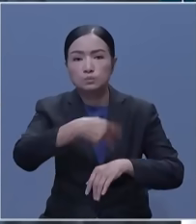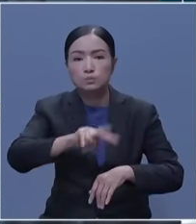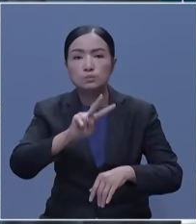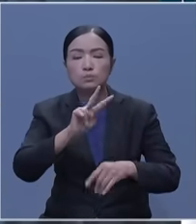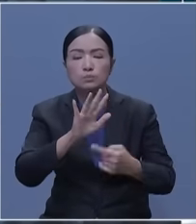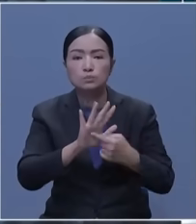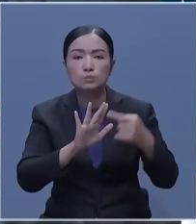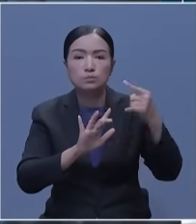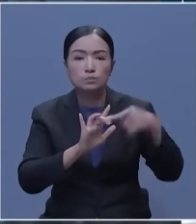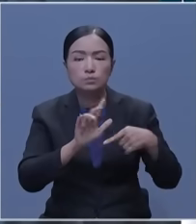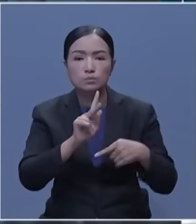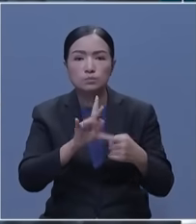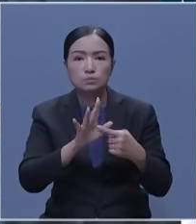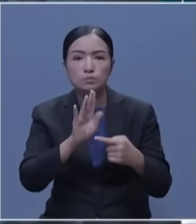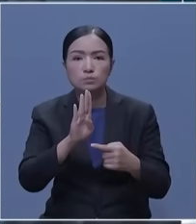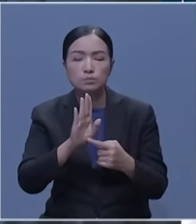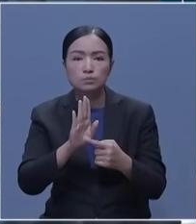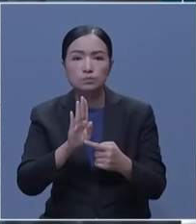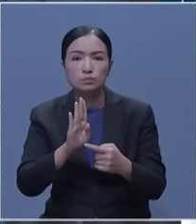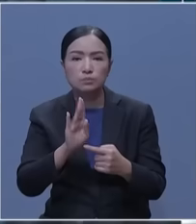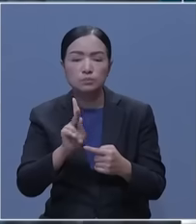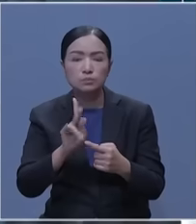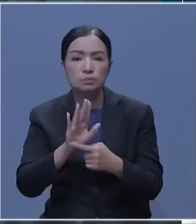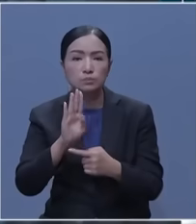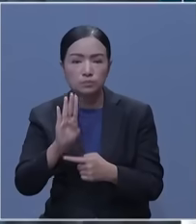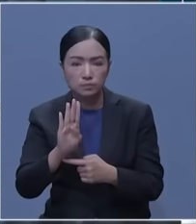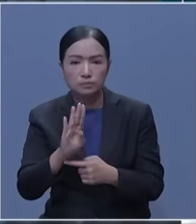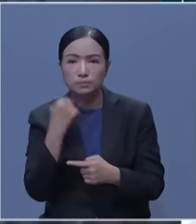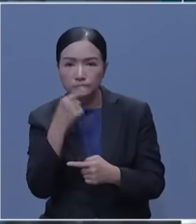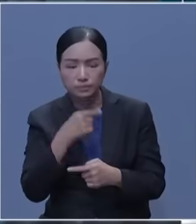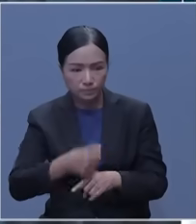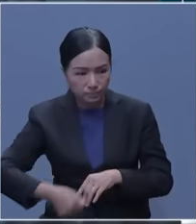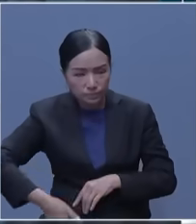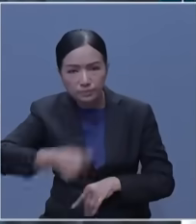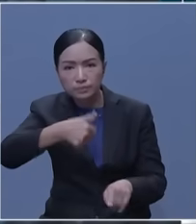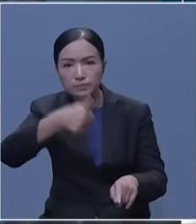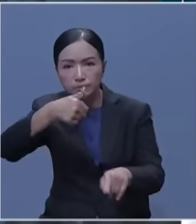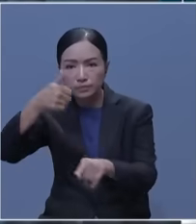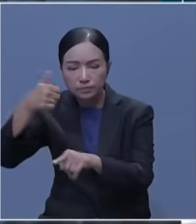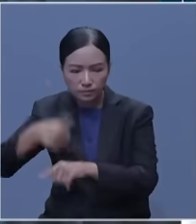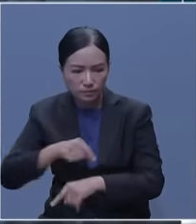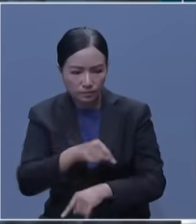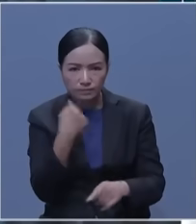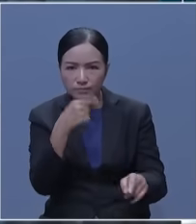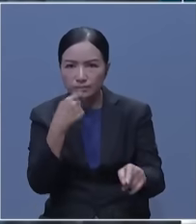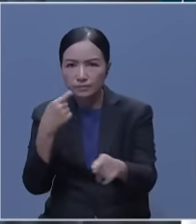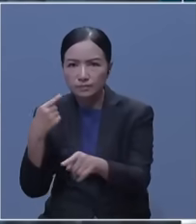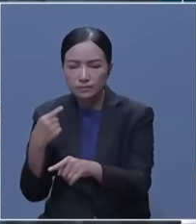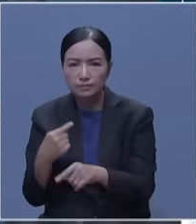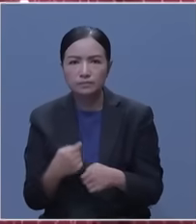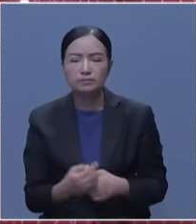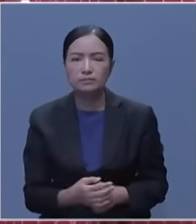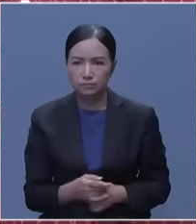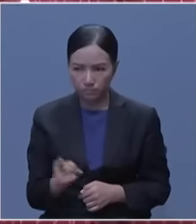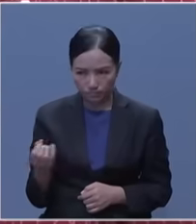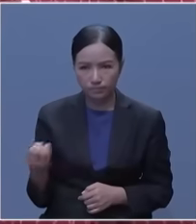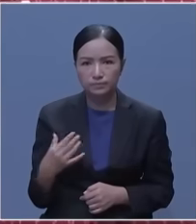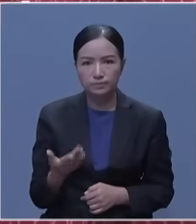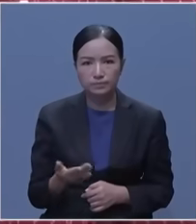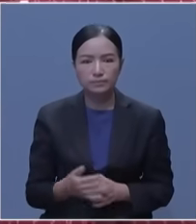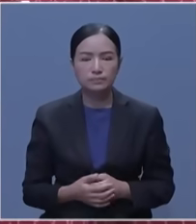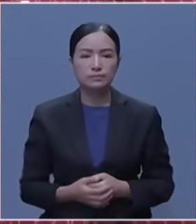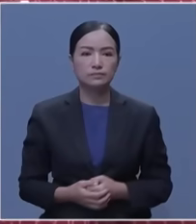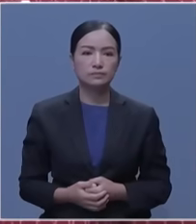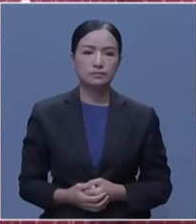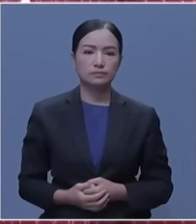ค่ะ ได้ตั๋วเพื่อไทยไปพร้อมกับเรียกร้องให้ตำรวจช่วยกันส่งเรื่องนี้มาเพราะจะไม่ยอมปล่อยเรื่องนี้นิ่งเงียบเด็ดขาดนะครับแล้วเห็นบอกว่